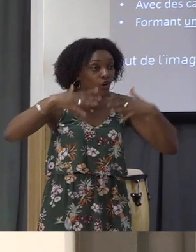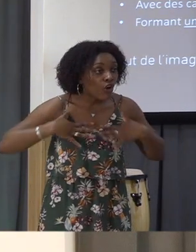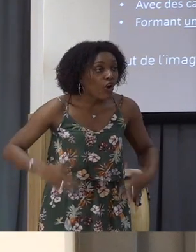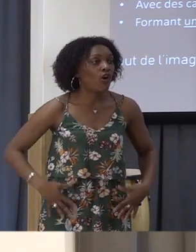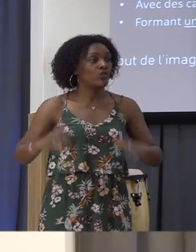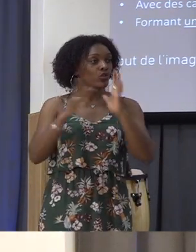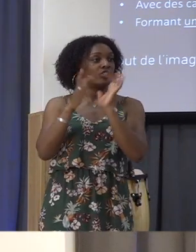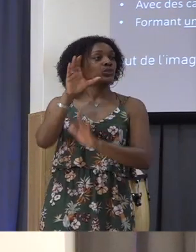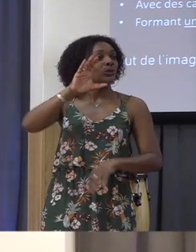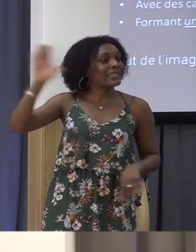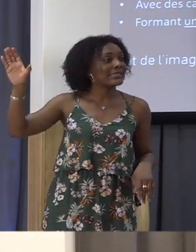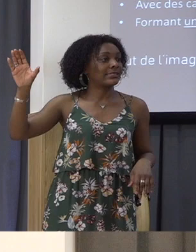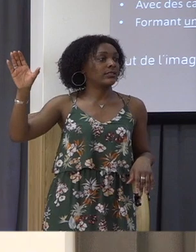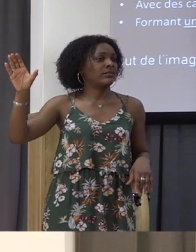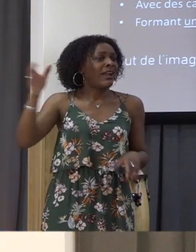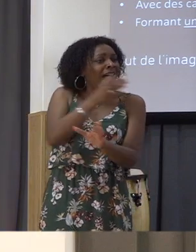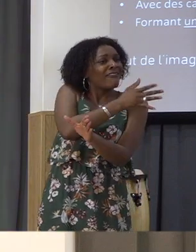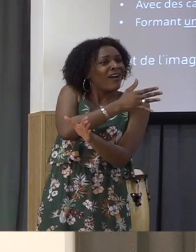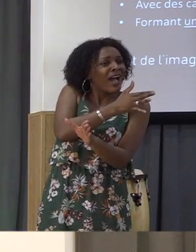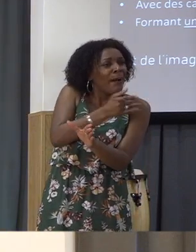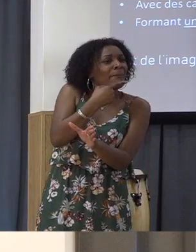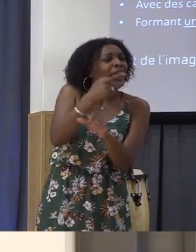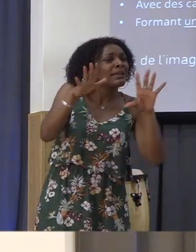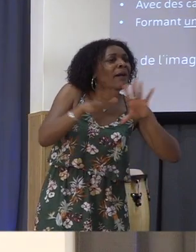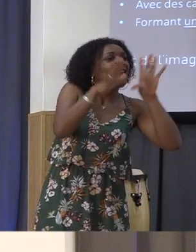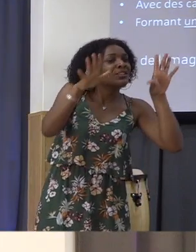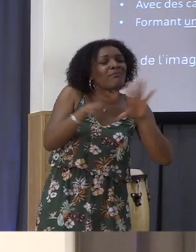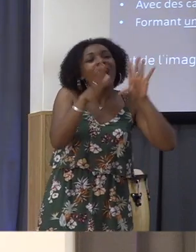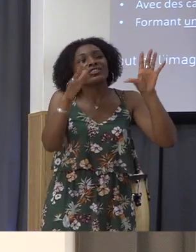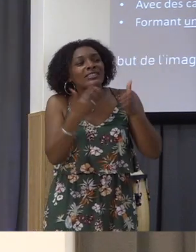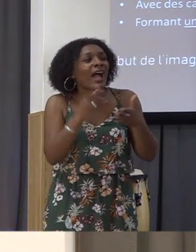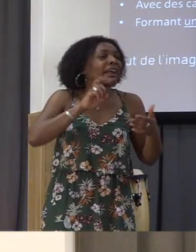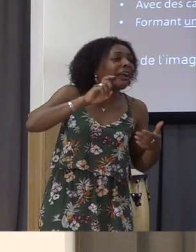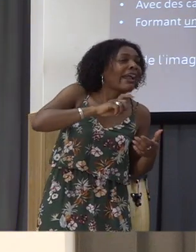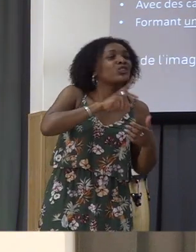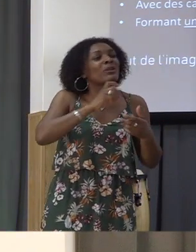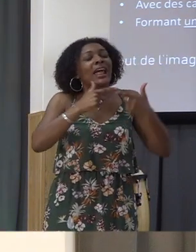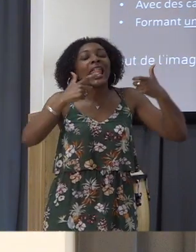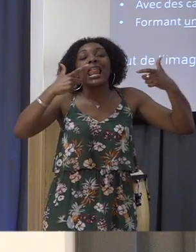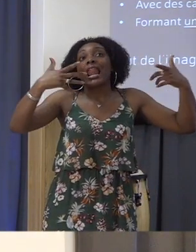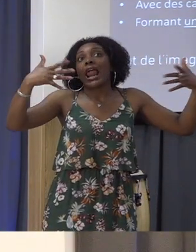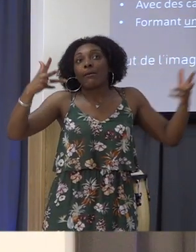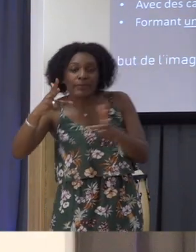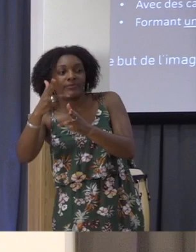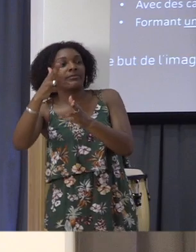Toute la démonstration, toute l'image, toute l'analogie de Paul, c'était pour nous amener à ce